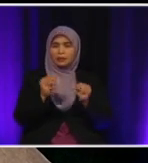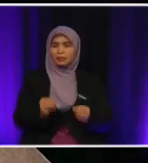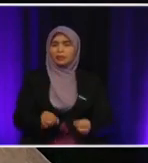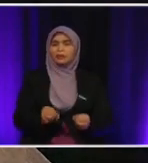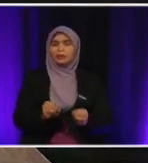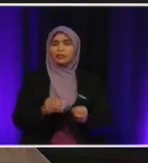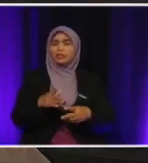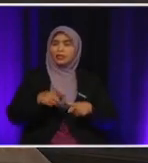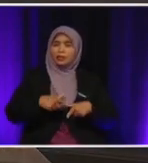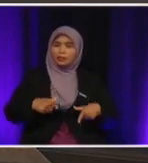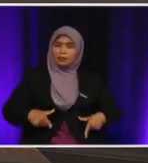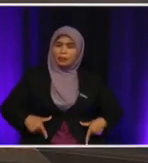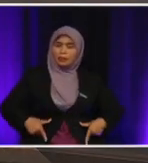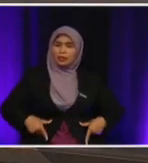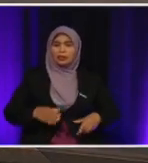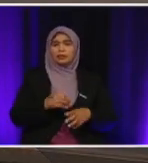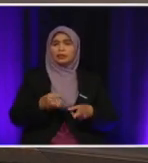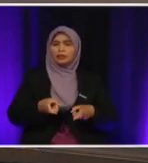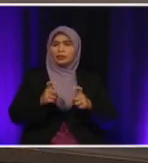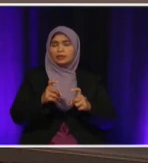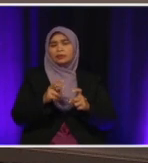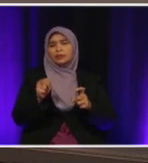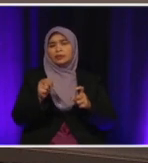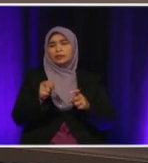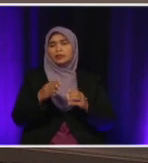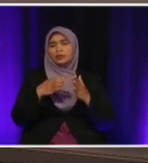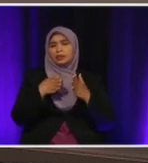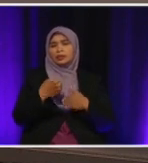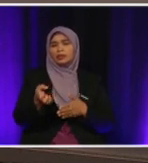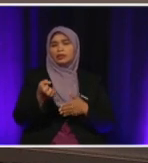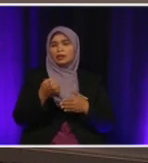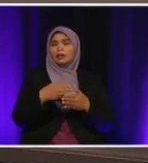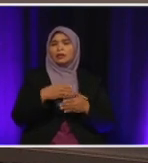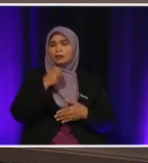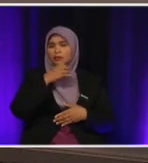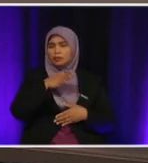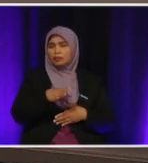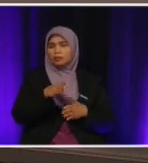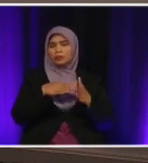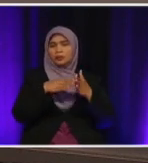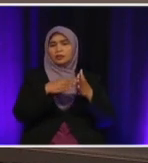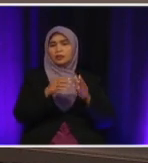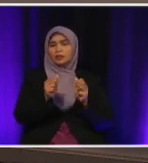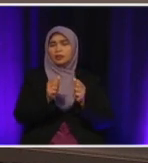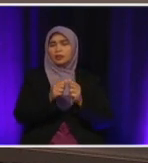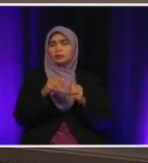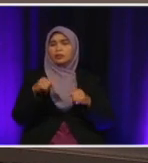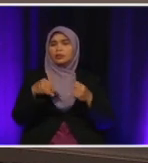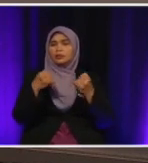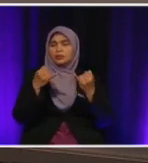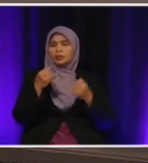keberanian dan ketangkasan dikabuktikan dengan memperjuangkan agama